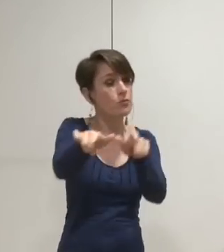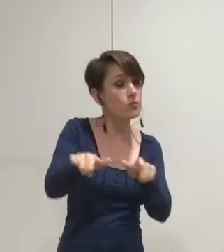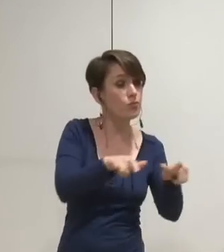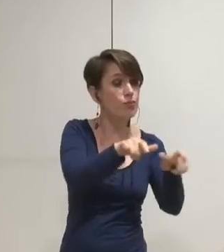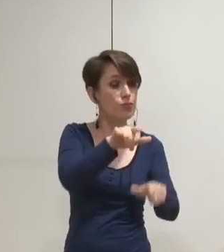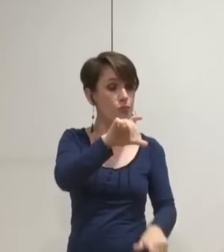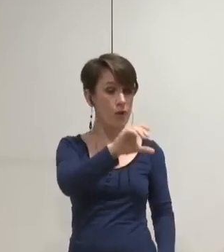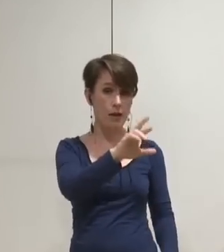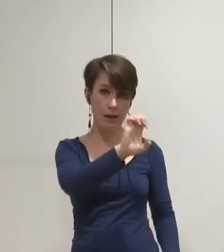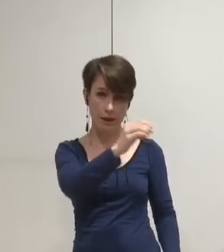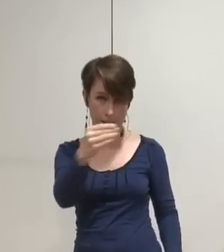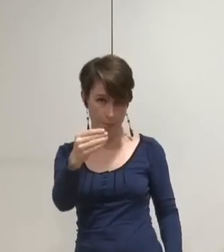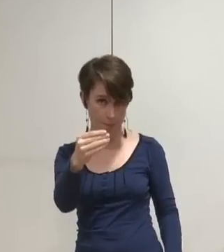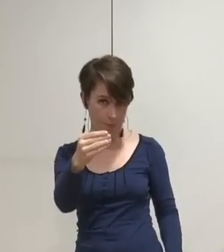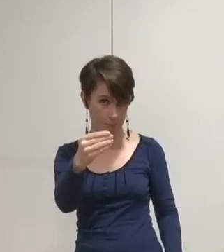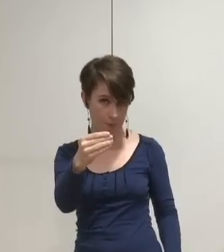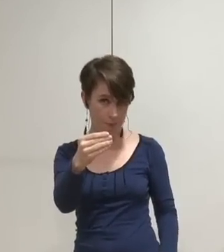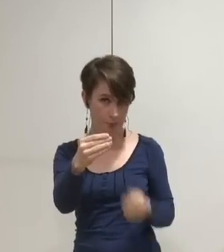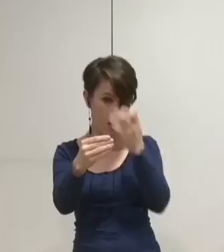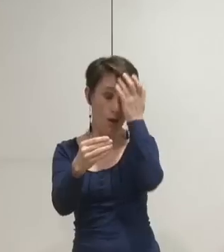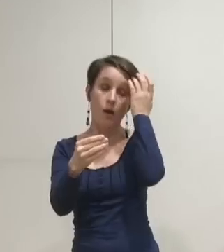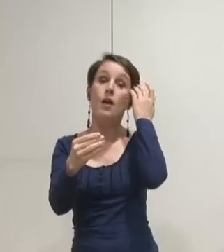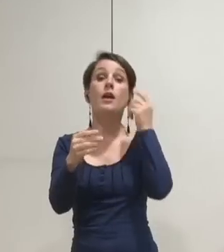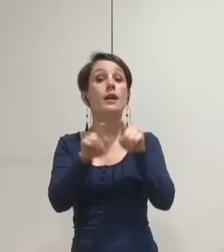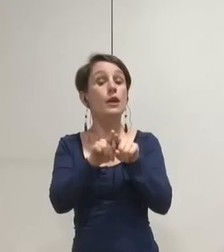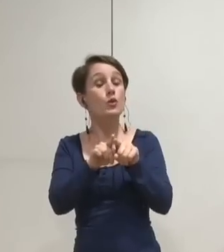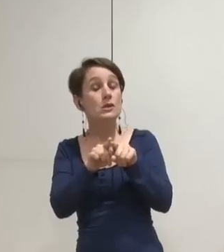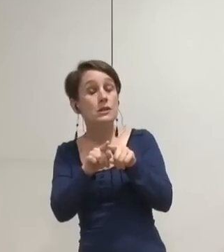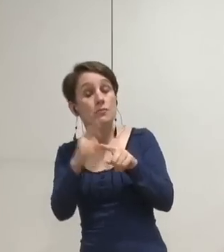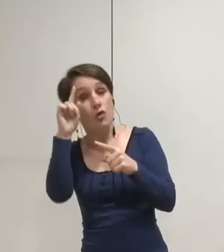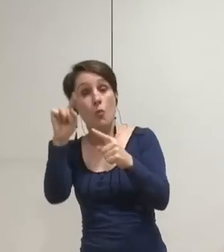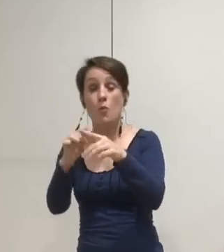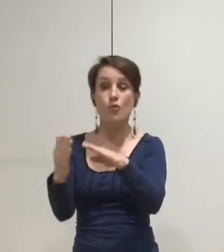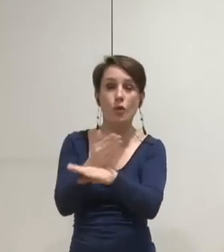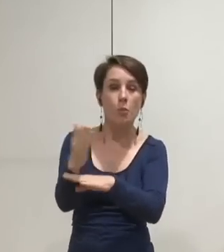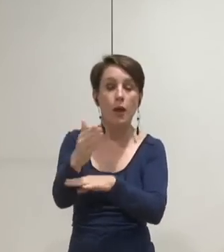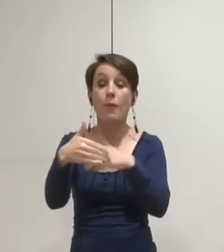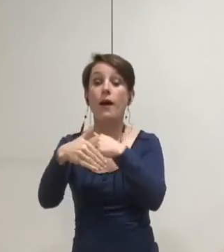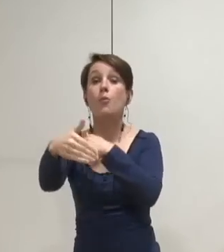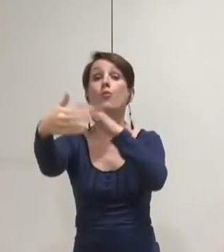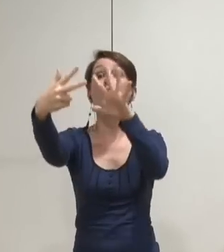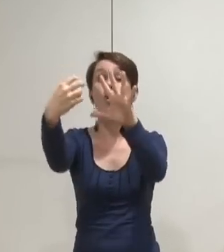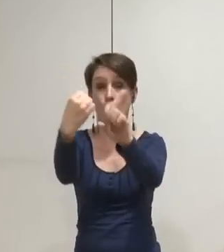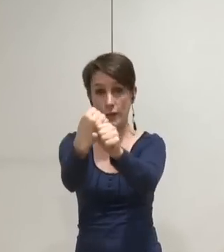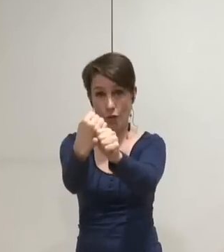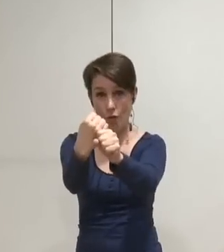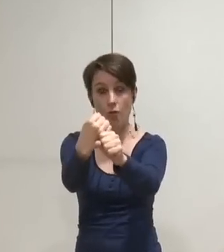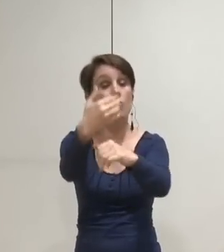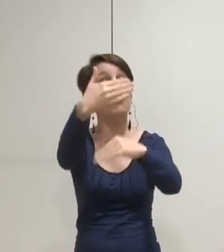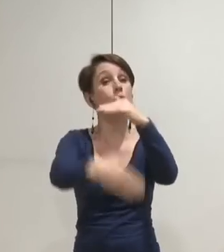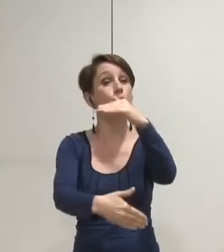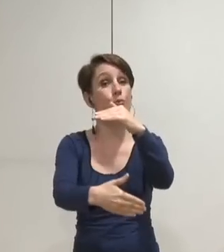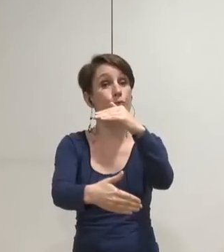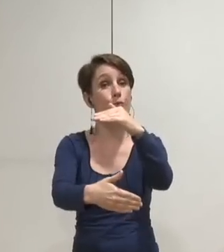majorité et pour préparer le retour en gestion 100% publique de l'éclairage public à la fin du marché